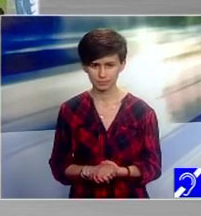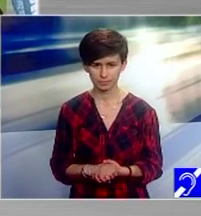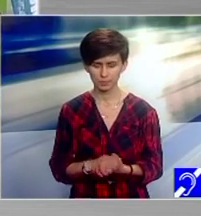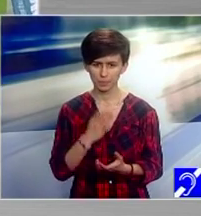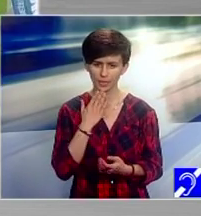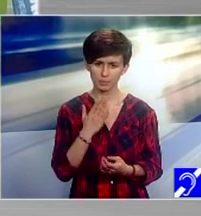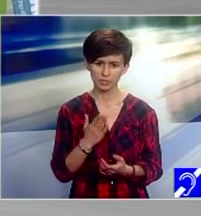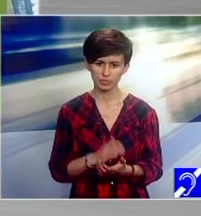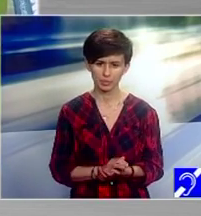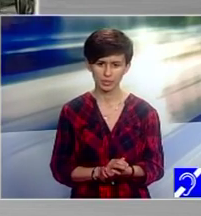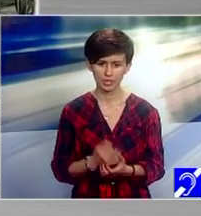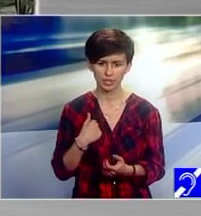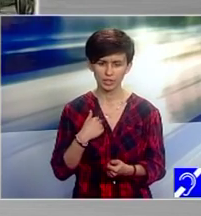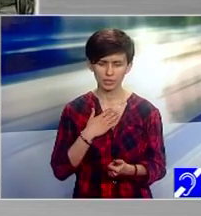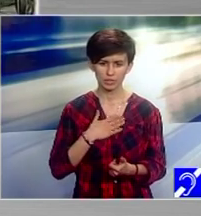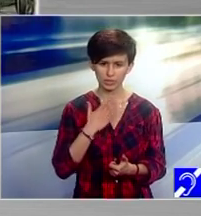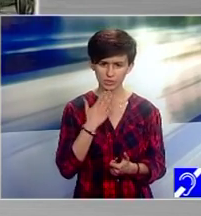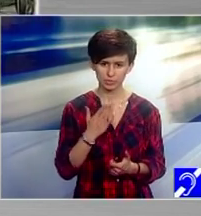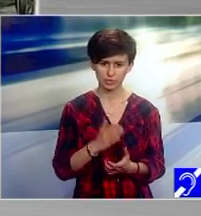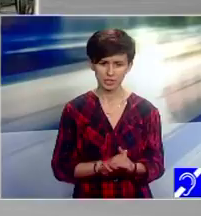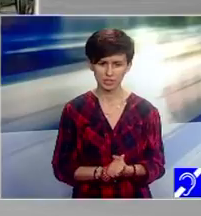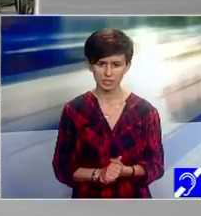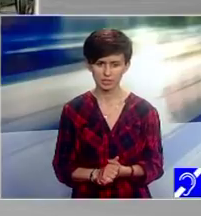Mulțumim! Vreau să mulțumesc și eu!